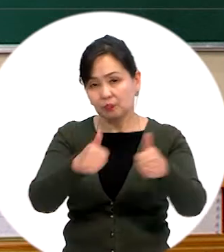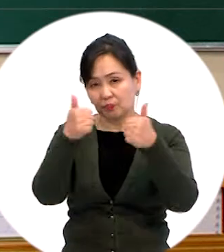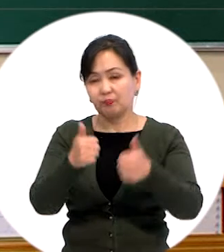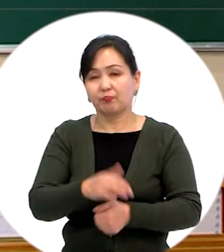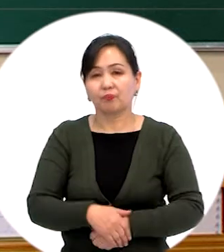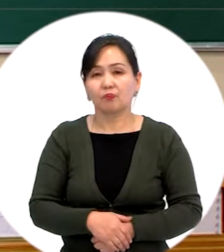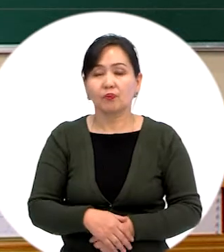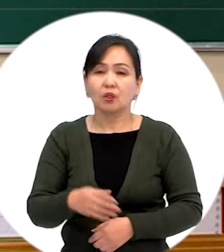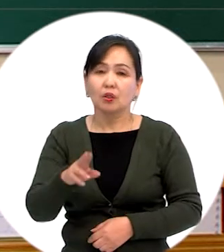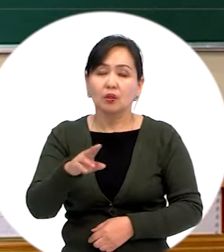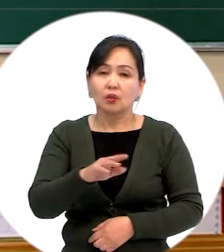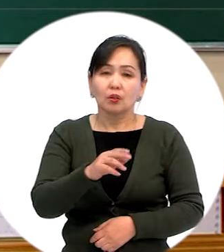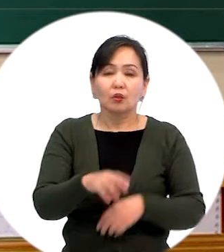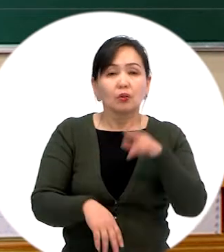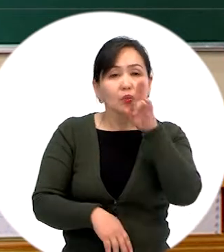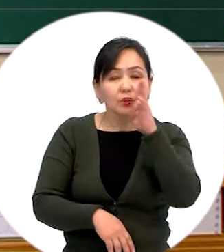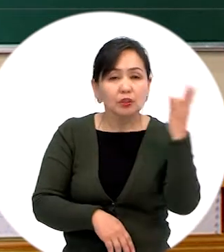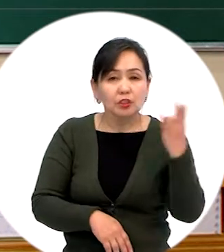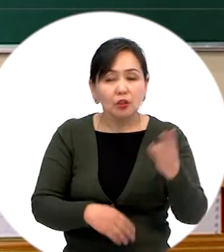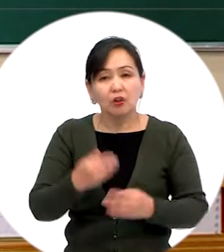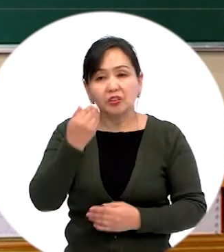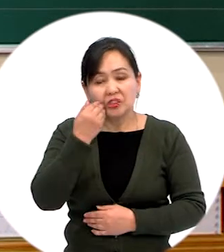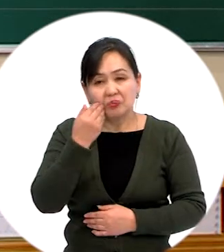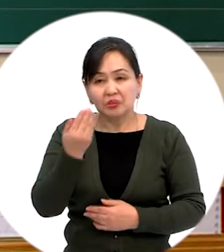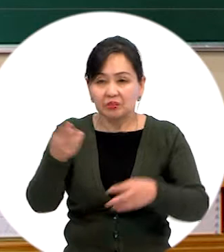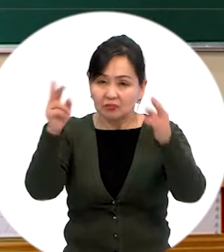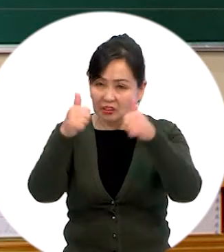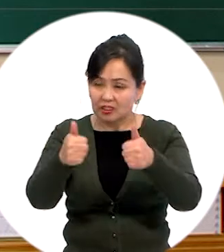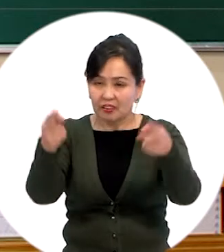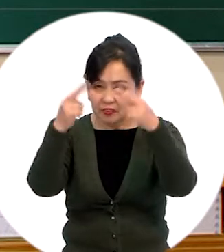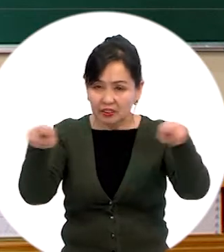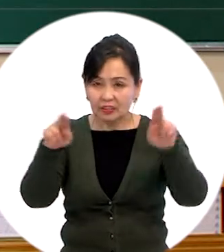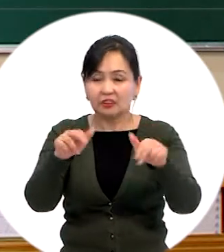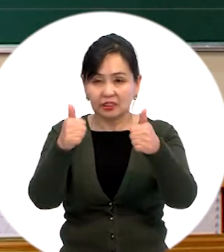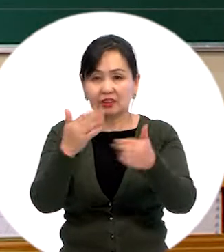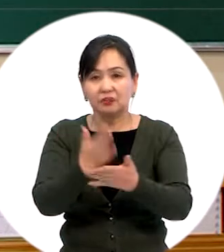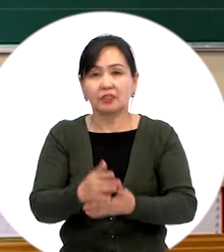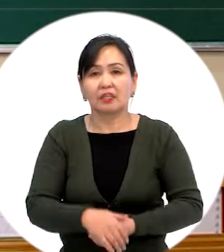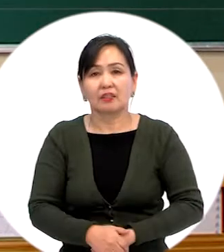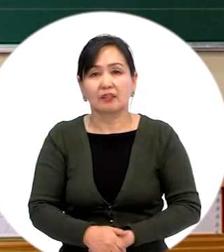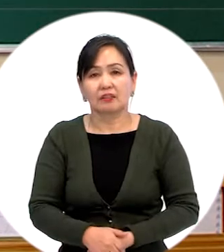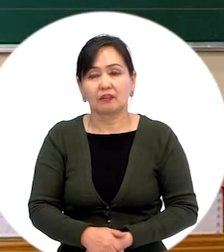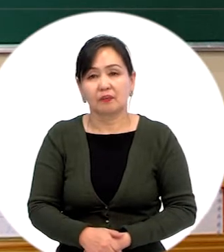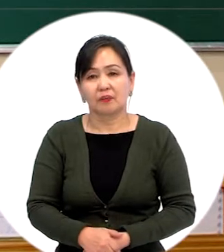ээ. Хүнсний ногоо жимс жимсэг нэ сайн ялгаж чаддсан байна. За, одоо